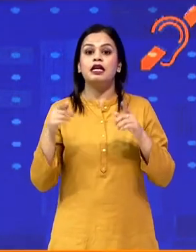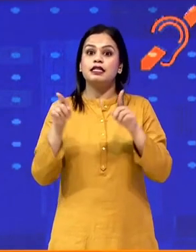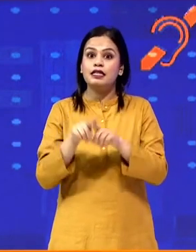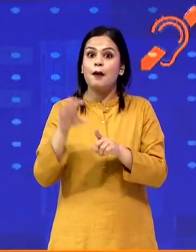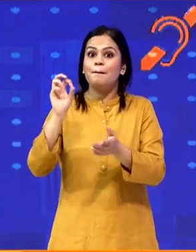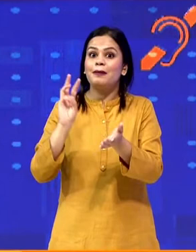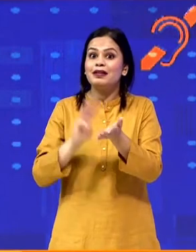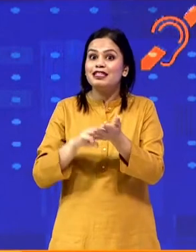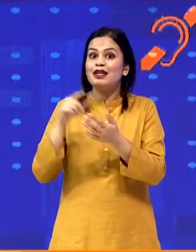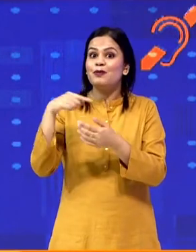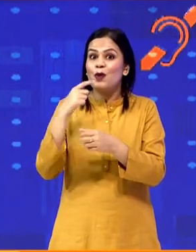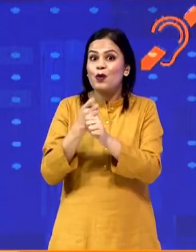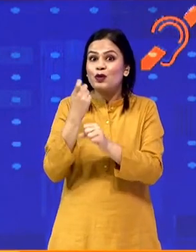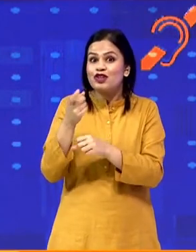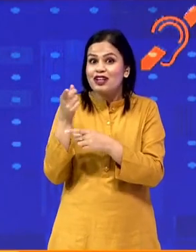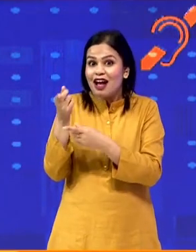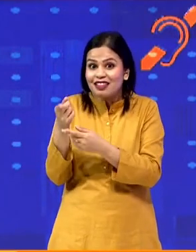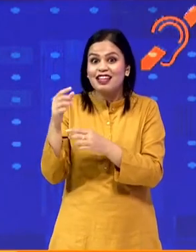मिनिस्टर